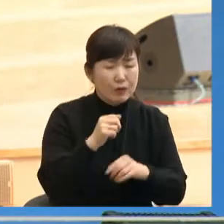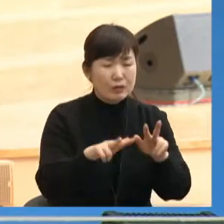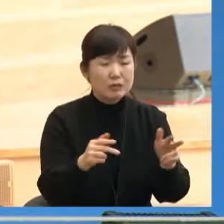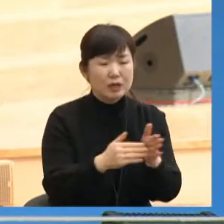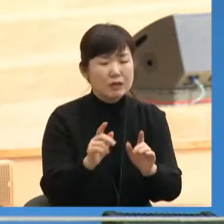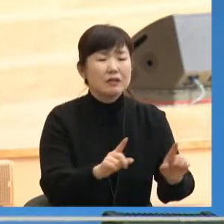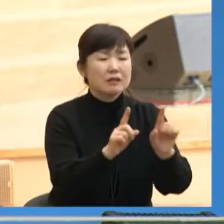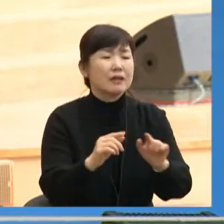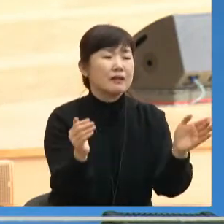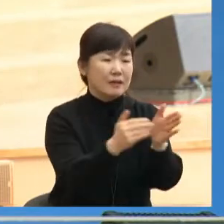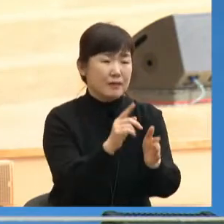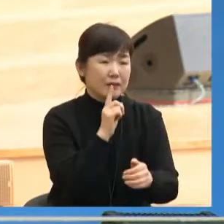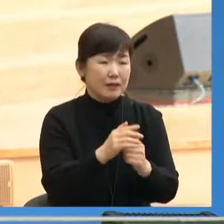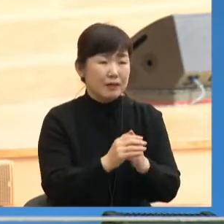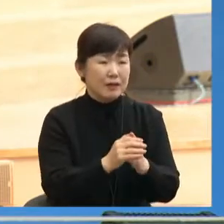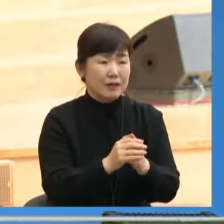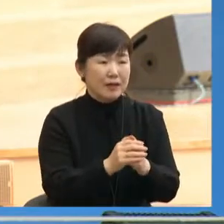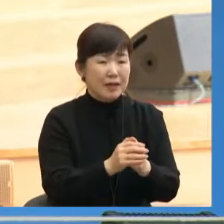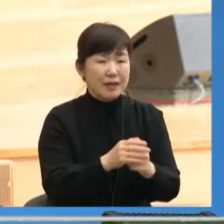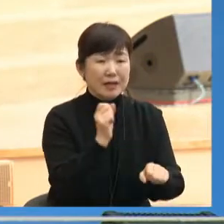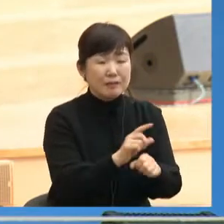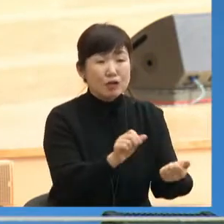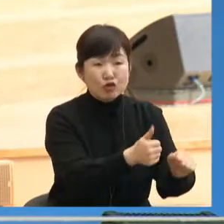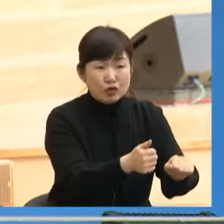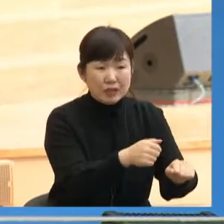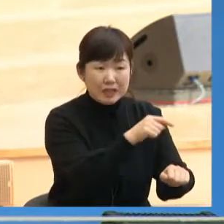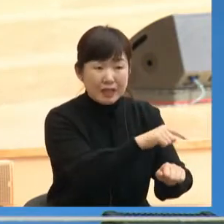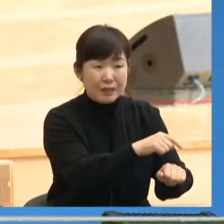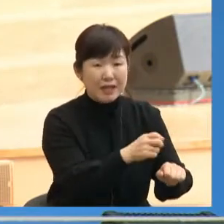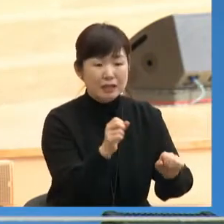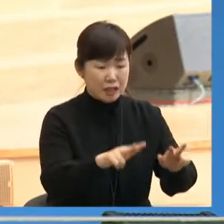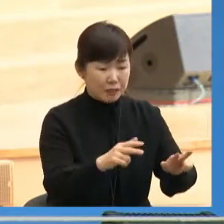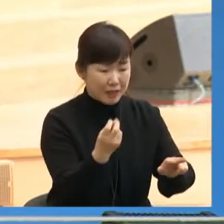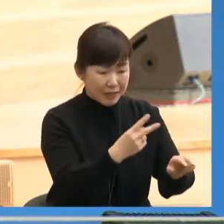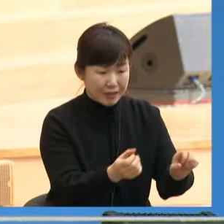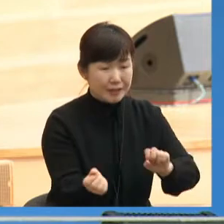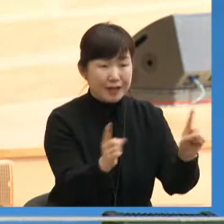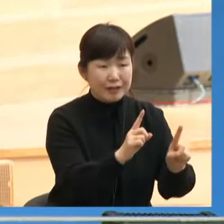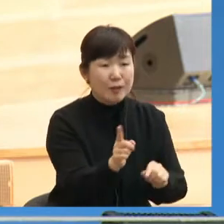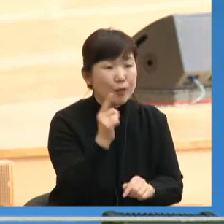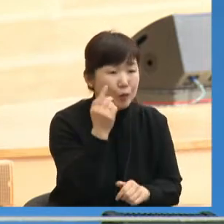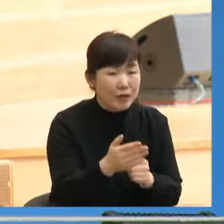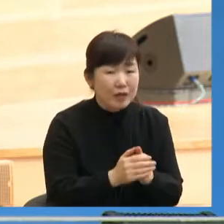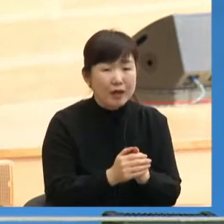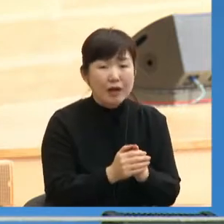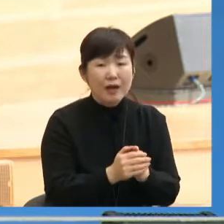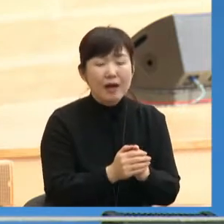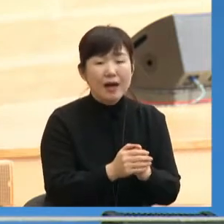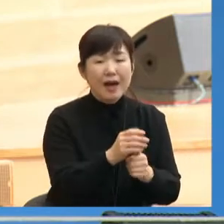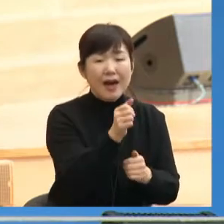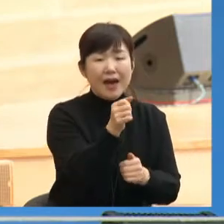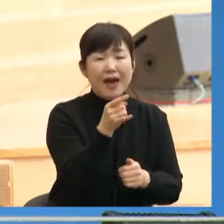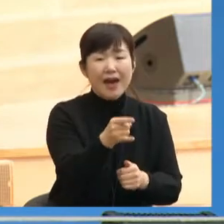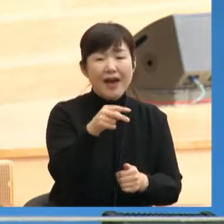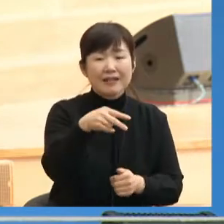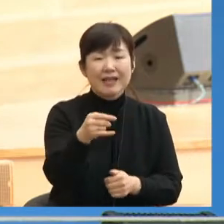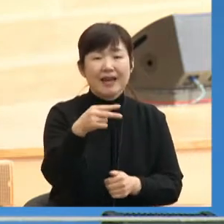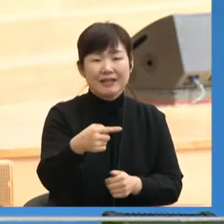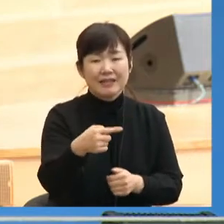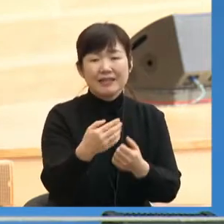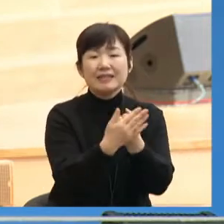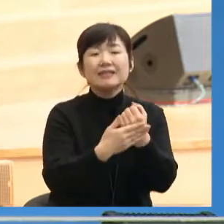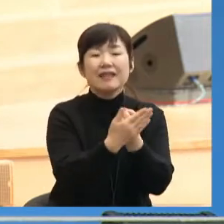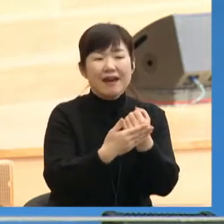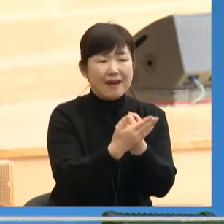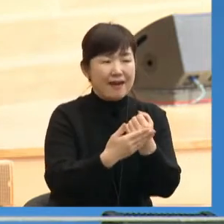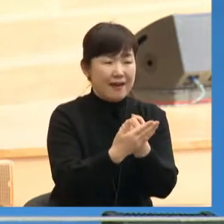말입니다. 여러분 죽었던 그에게 지금 무엇이 살아났습니까? 무엇이 임했습니까? 헤세드가 임했어요.